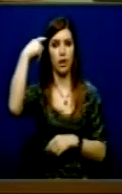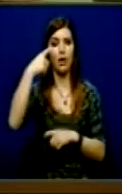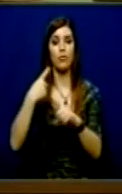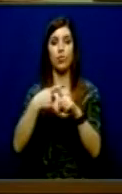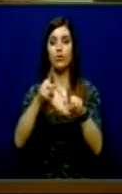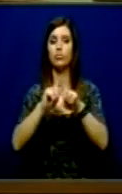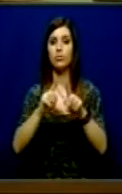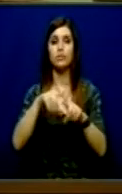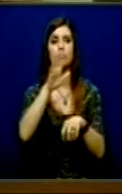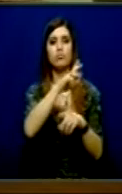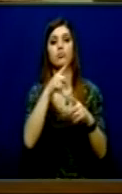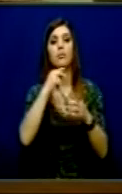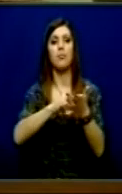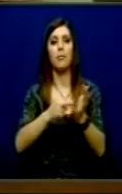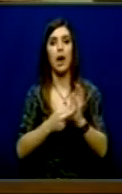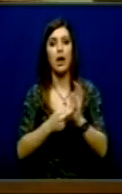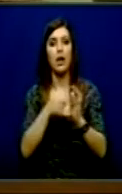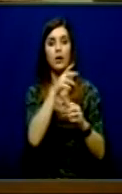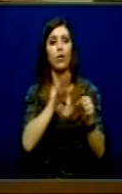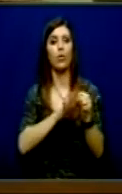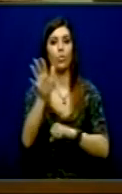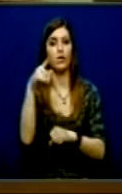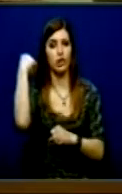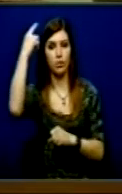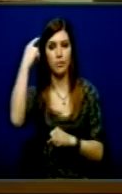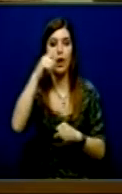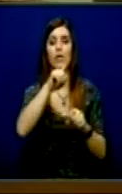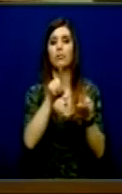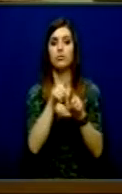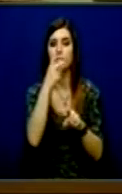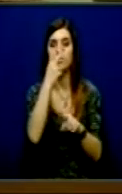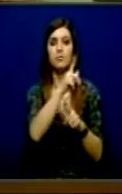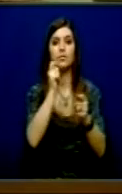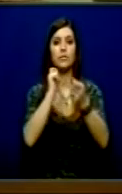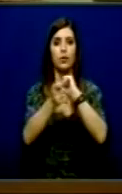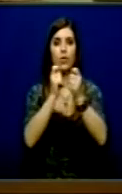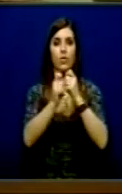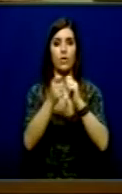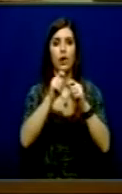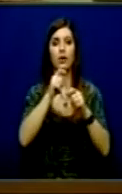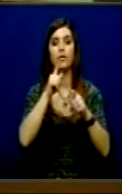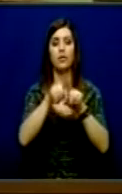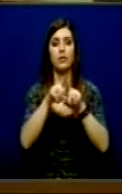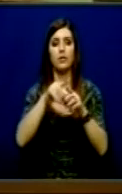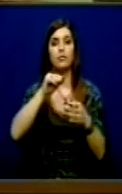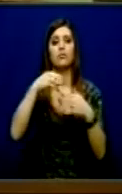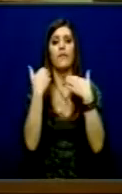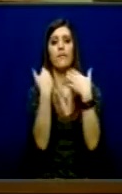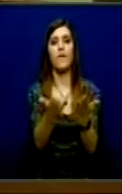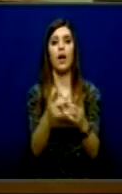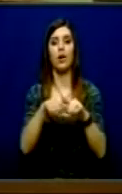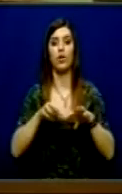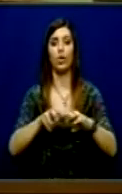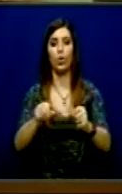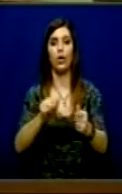nacionaliste, supremaciste, kundrejt shqiptarve, ishin edhe të ashtu quajturat kontratat të dhurimit në përmjet të cilave ndodhi qëndrësimi i